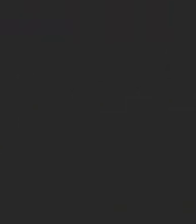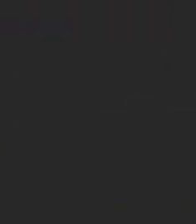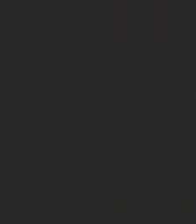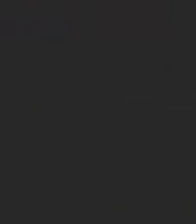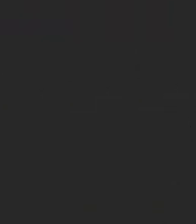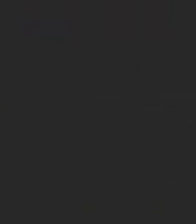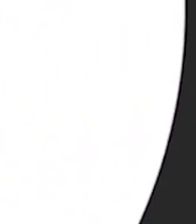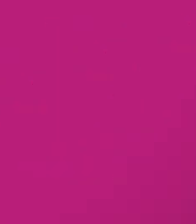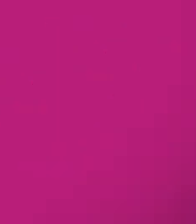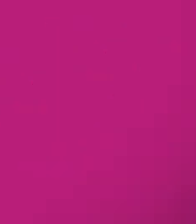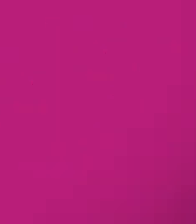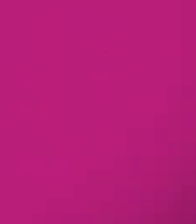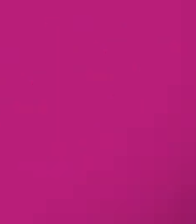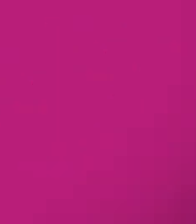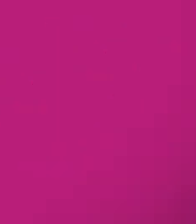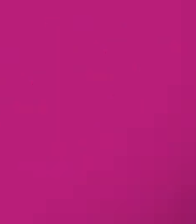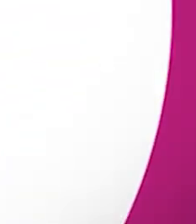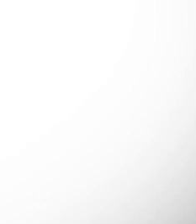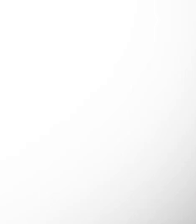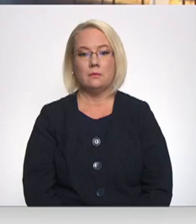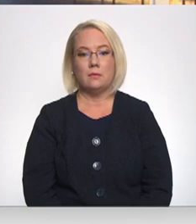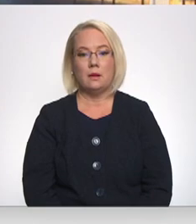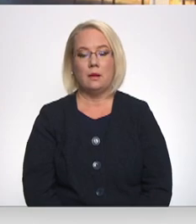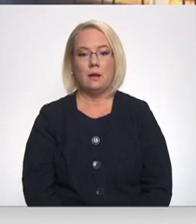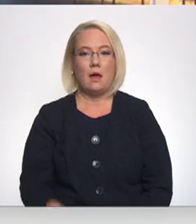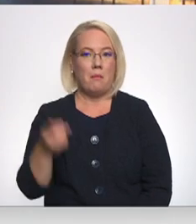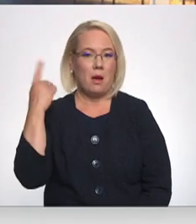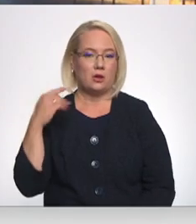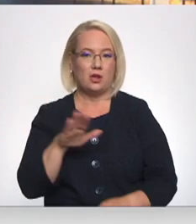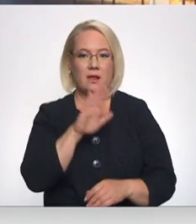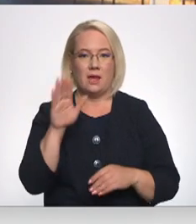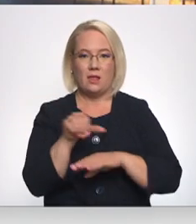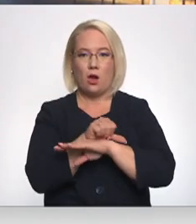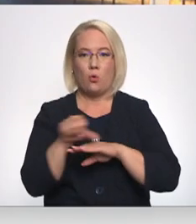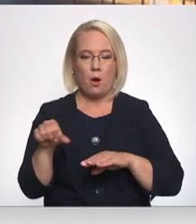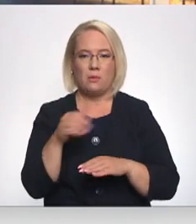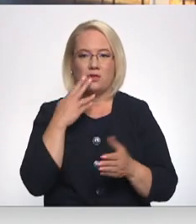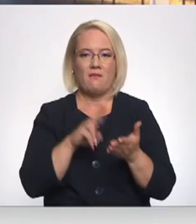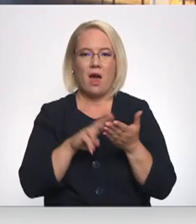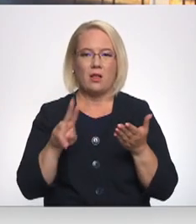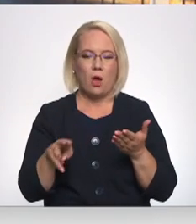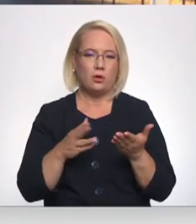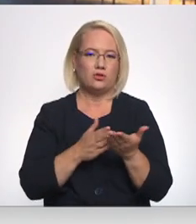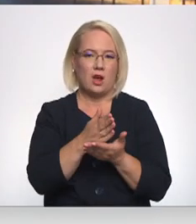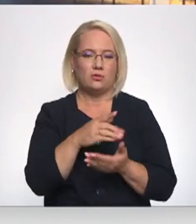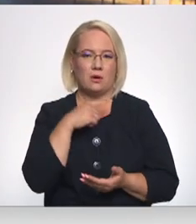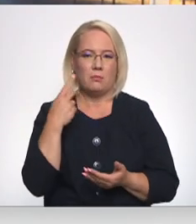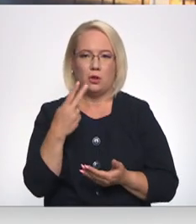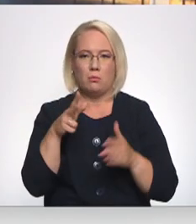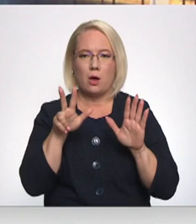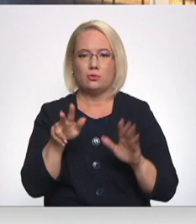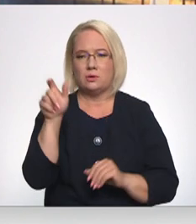Re, viss ēters ir te! Aizdītajā diennaktī robežu un nelegāli mēģinājuši šķērsot